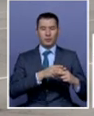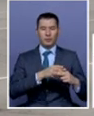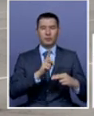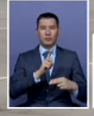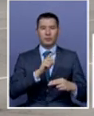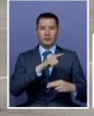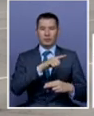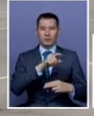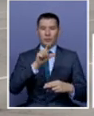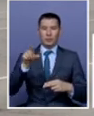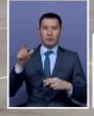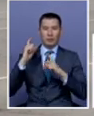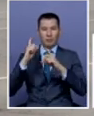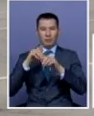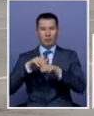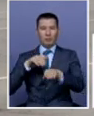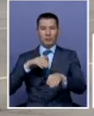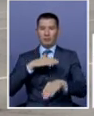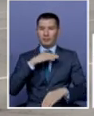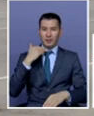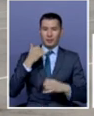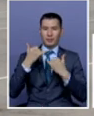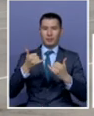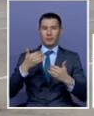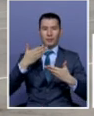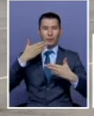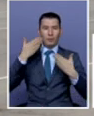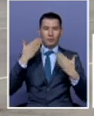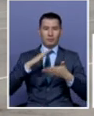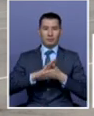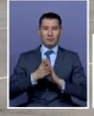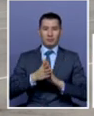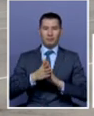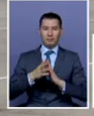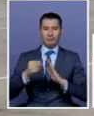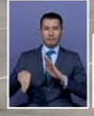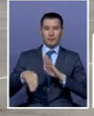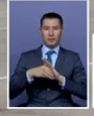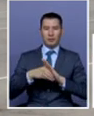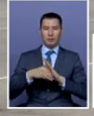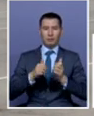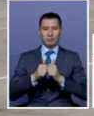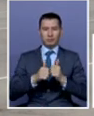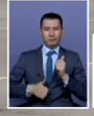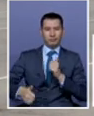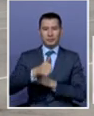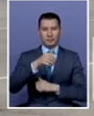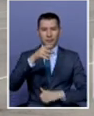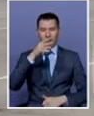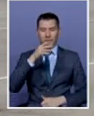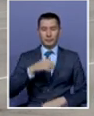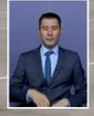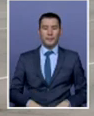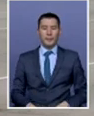пресечена действия лиц, которые пытаются проехать общую очередь и заехать на пункт пропуска Нуржолы без